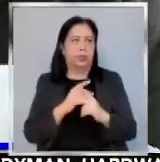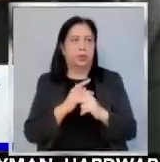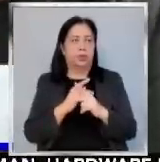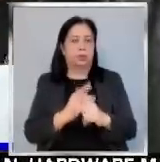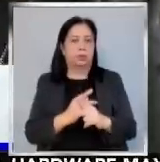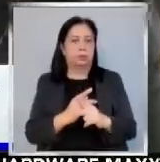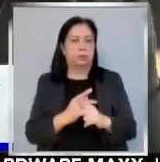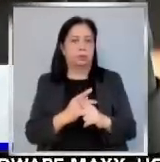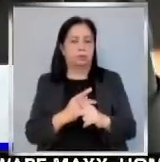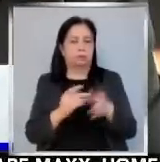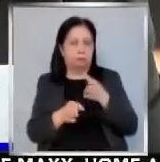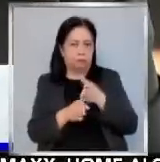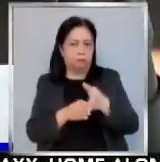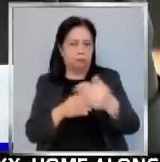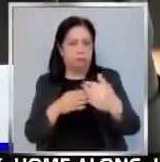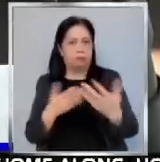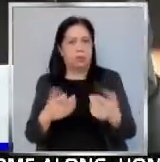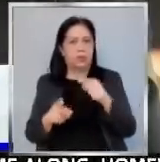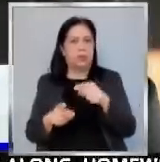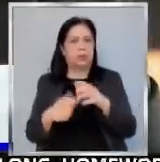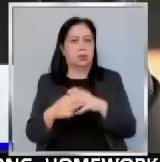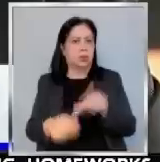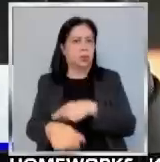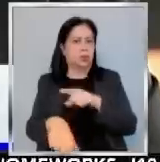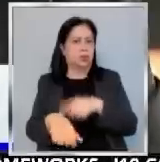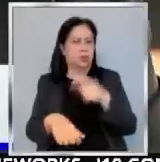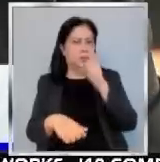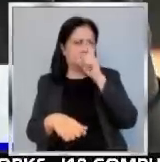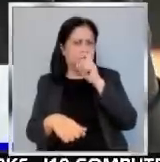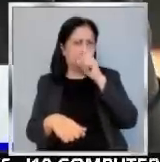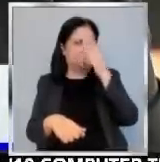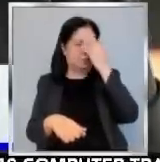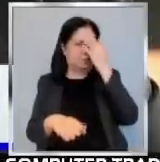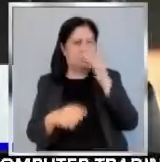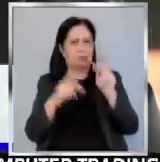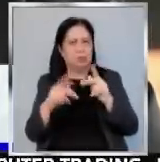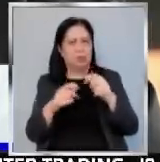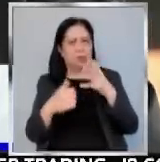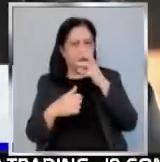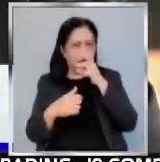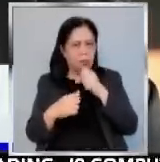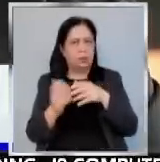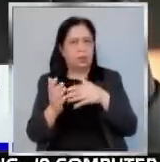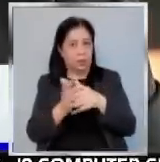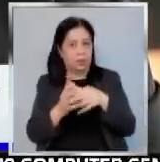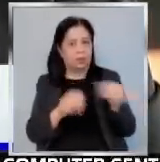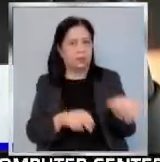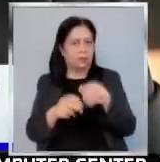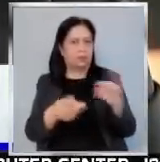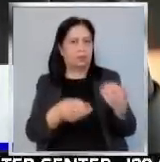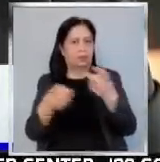protective line. Eh, yun, matagal lang gawa yan. Alam mo na, ang tao habang tumatanda, humihina. Ganon din ang